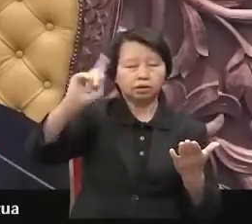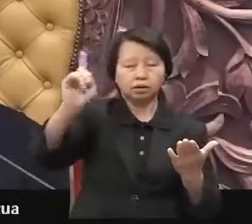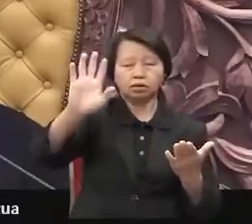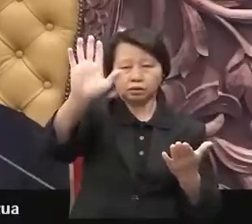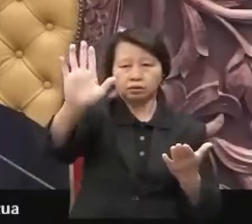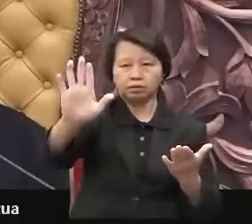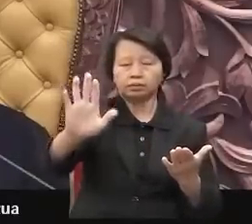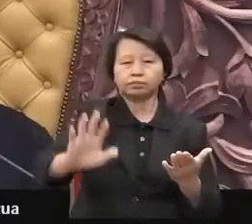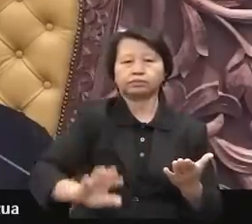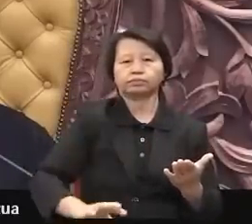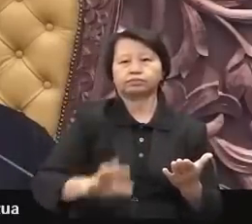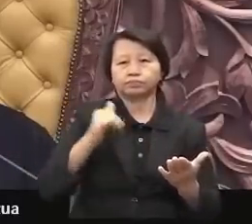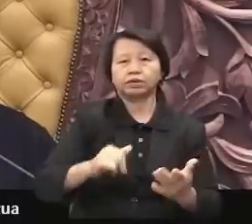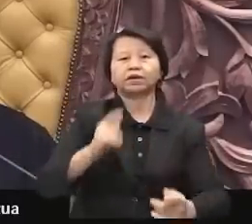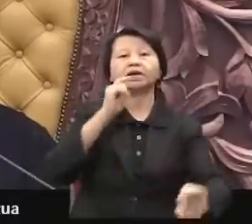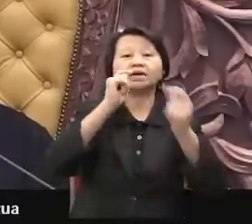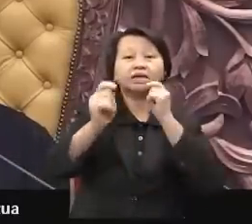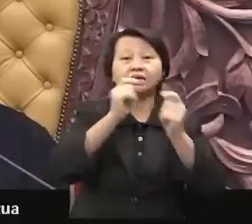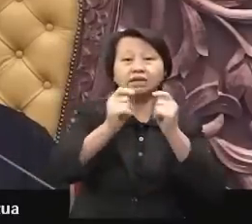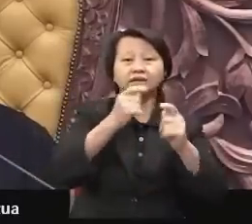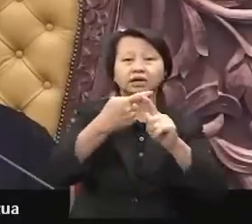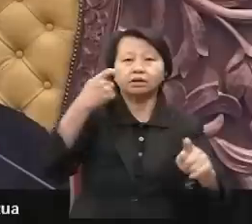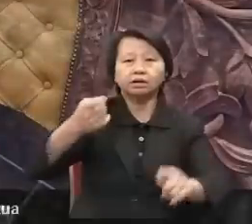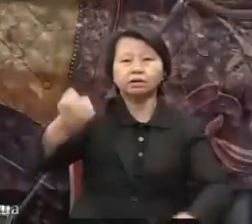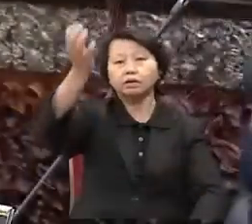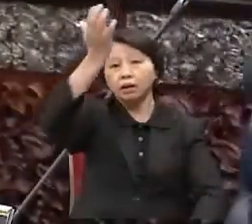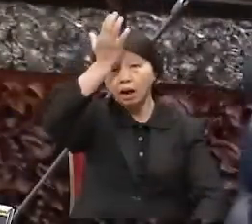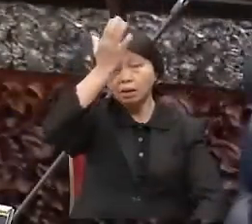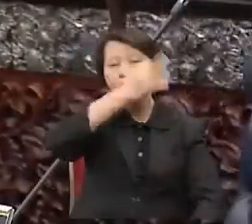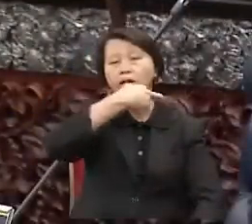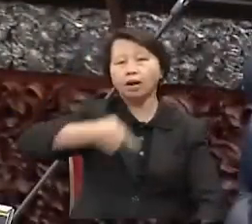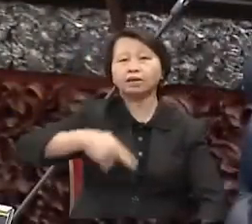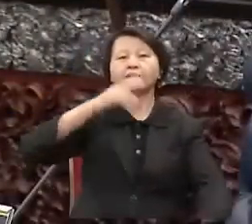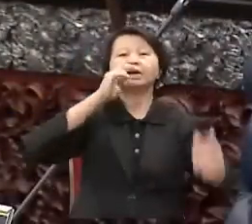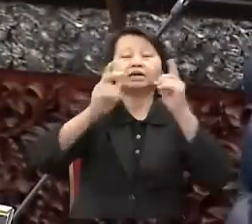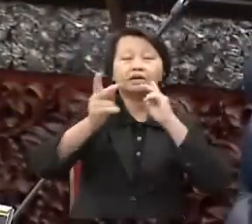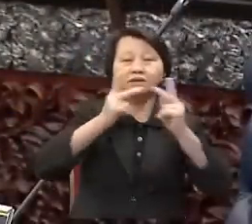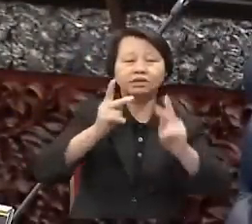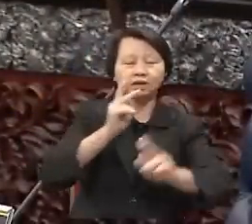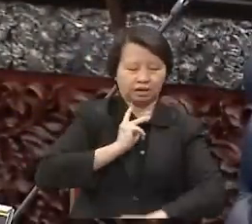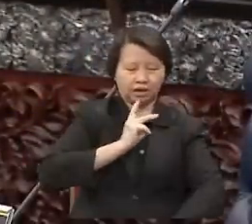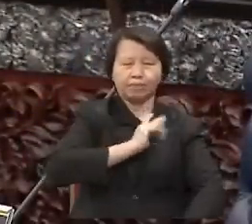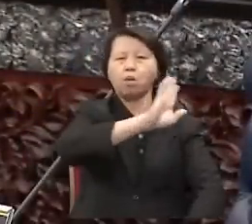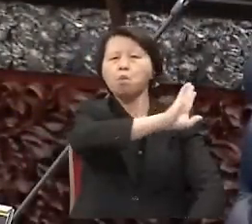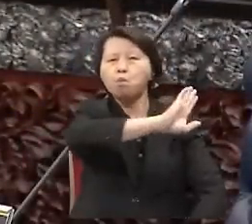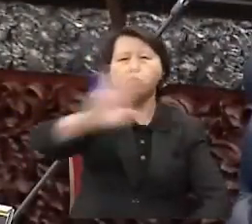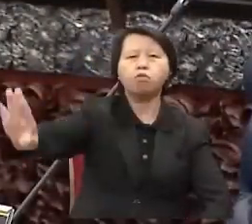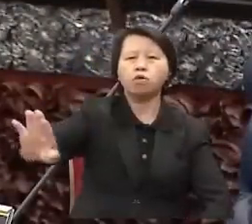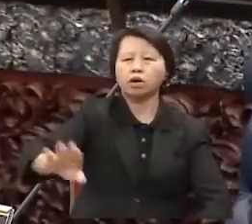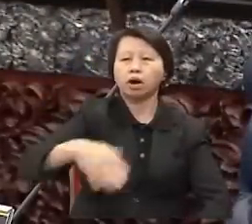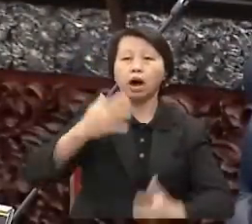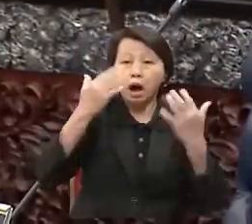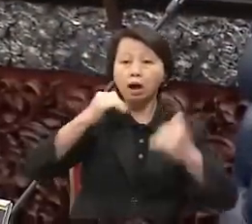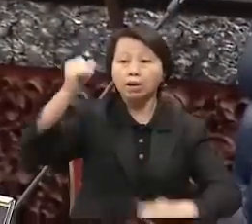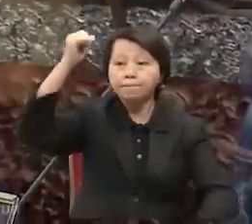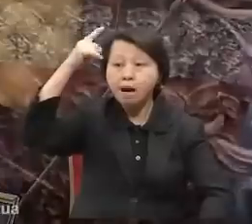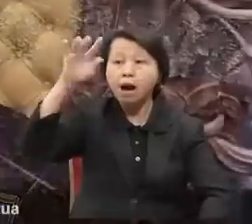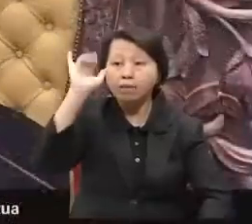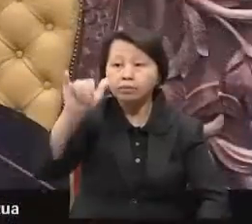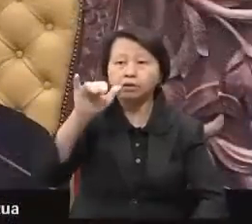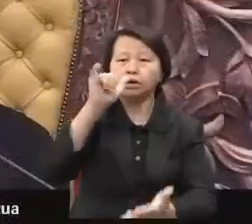Krian, bermaksud ia adalah titah yang di-Pertuan Agong. Ngambil masa bukan saja. Titah kabinet. Harap faham itu.